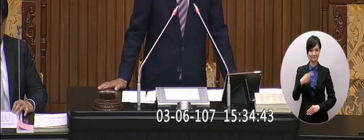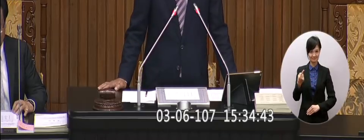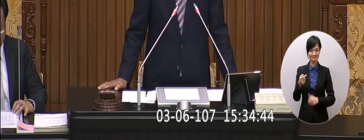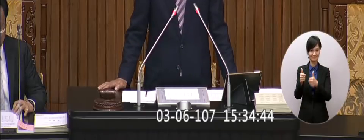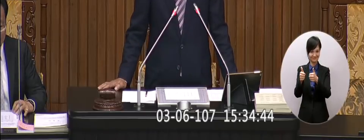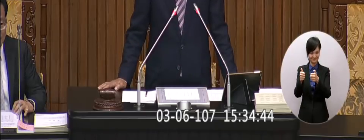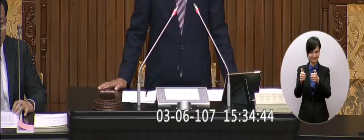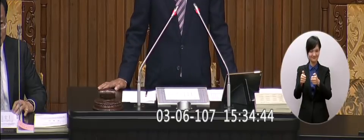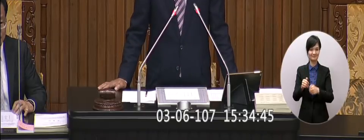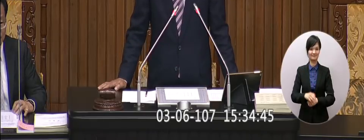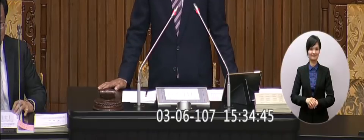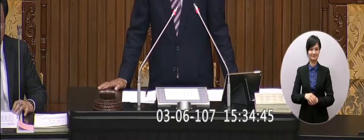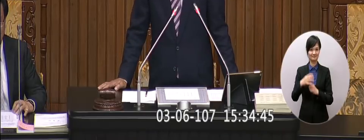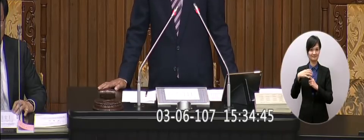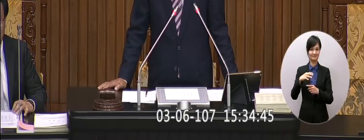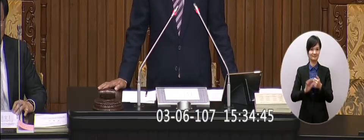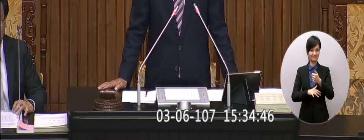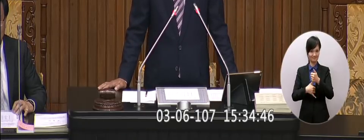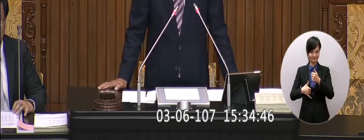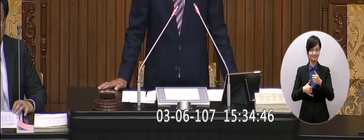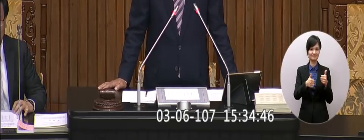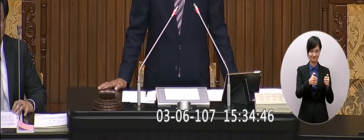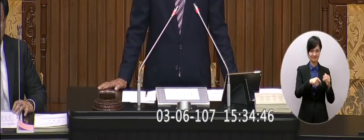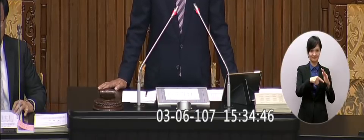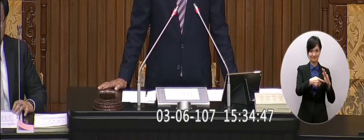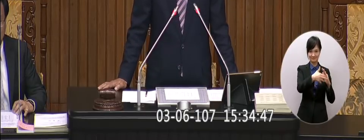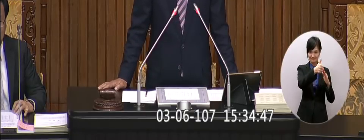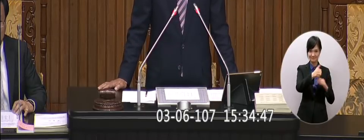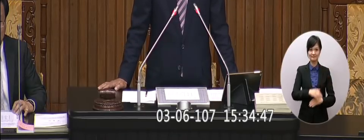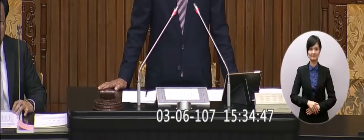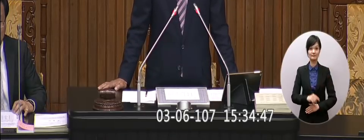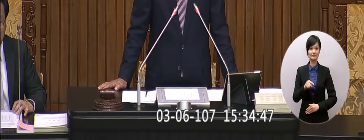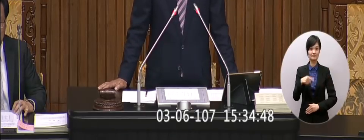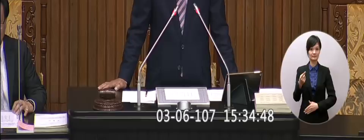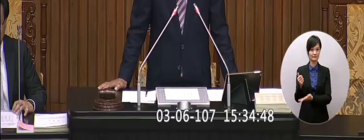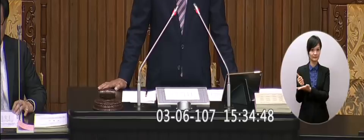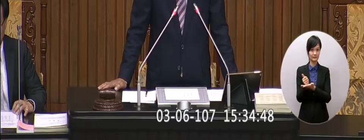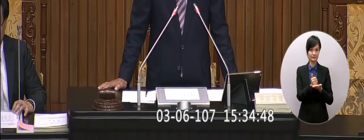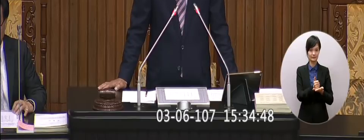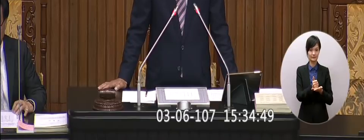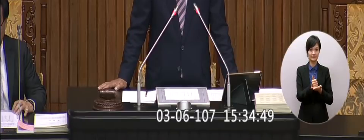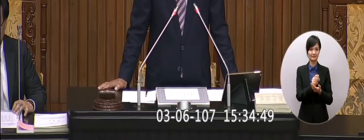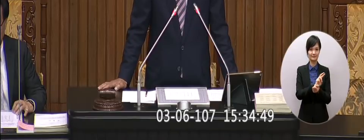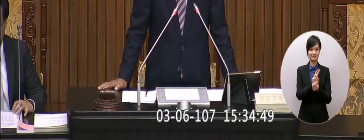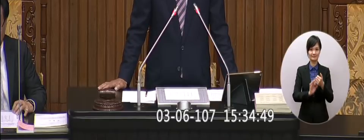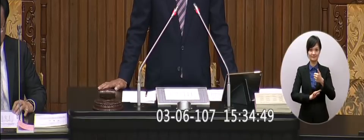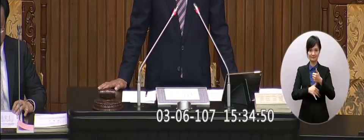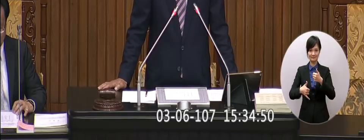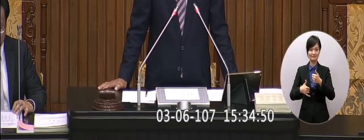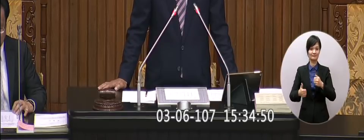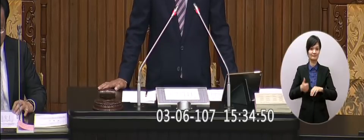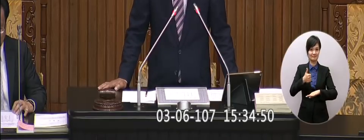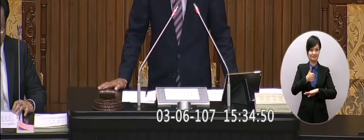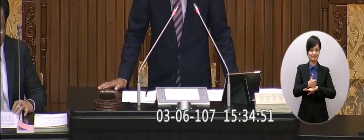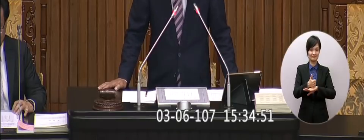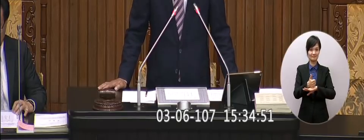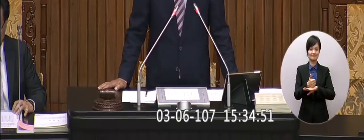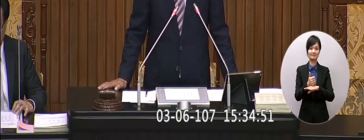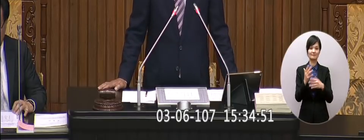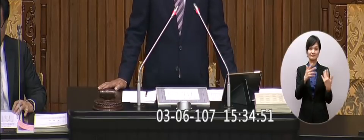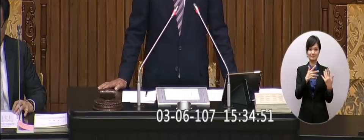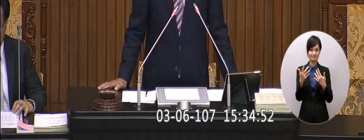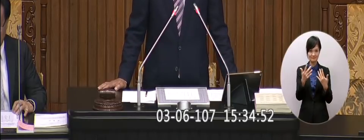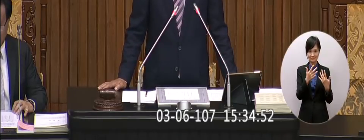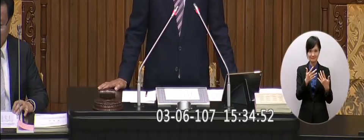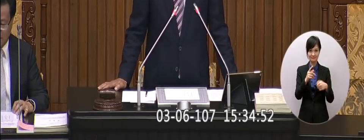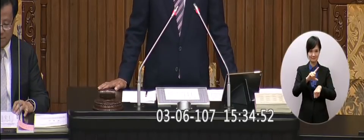谢啊钟委员，谢谢赖院长啊，下一位我们请林委员为周质询，